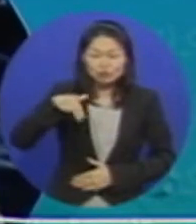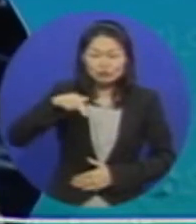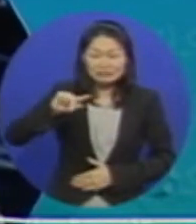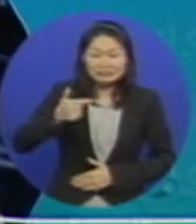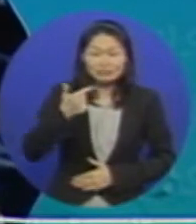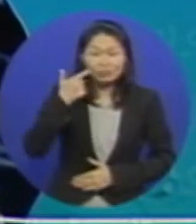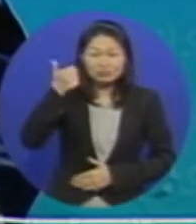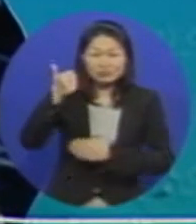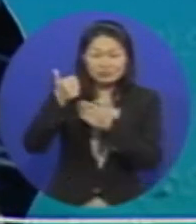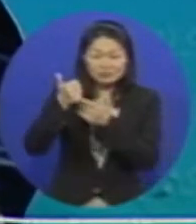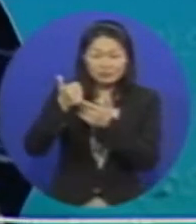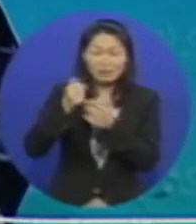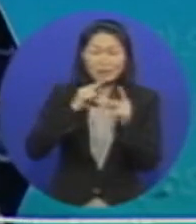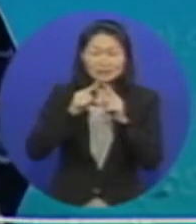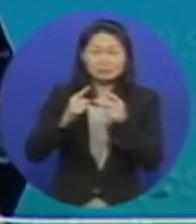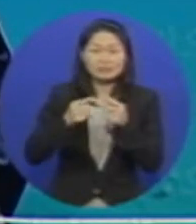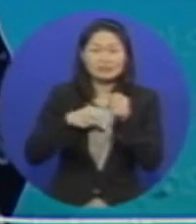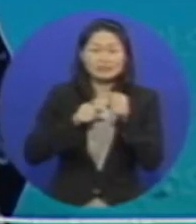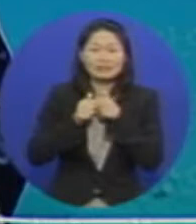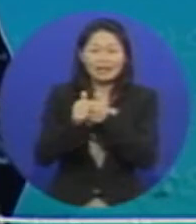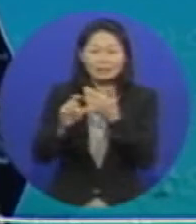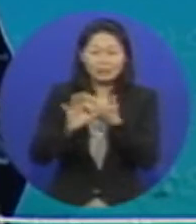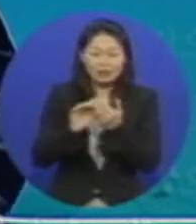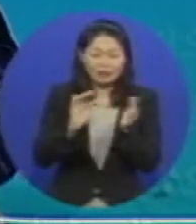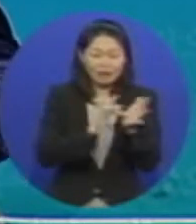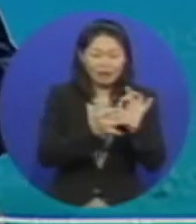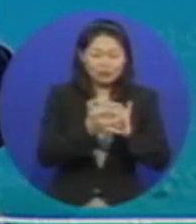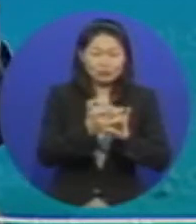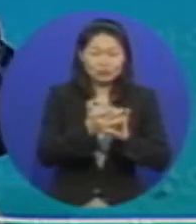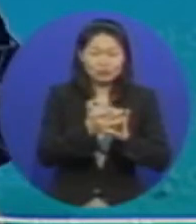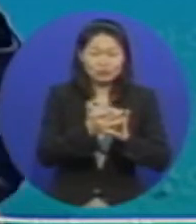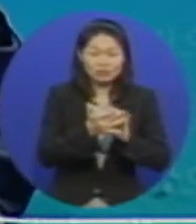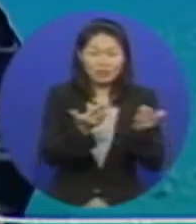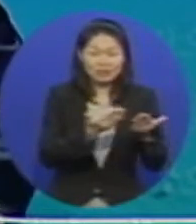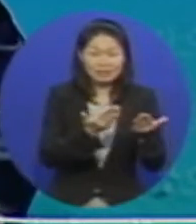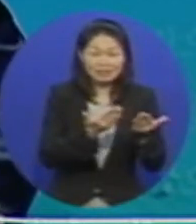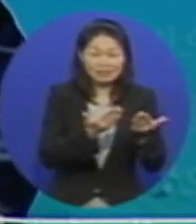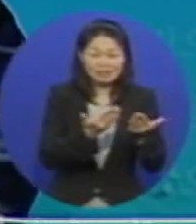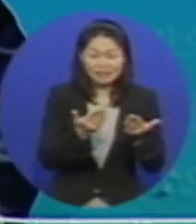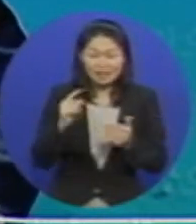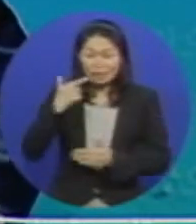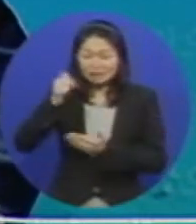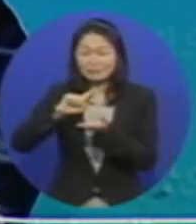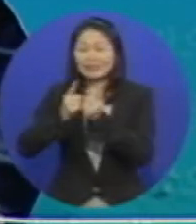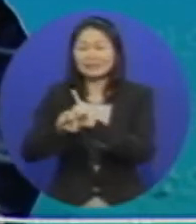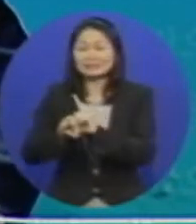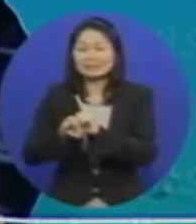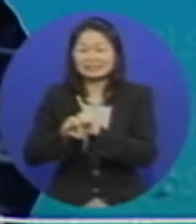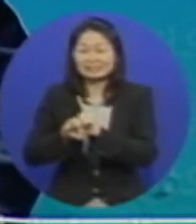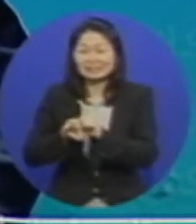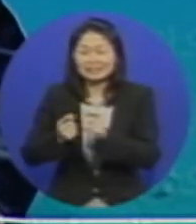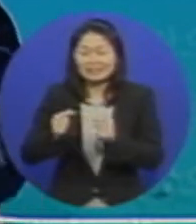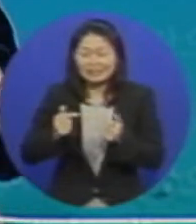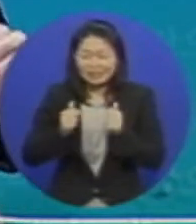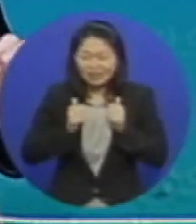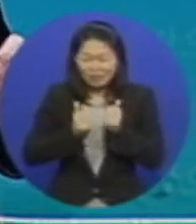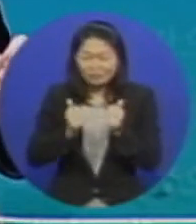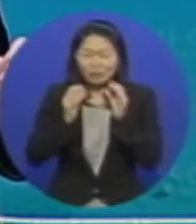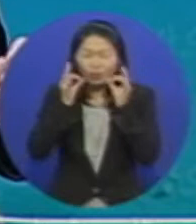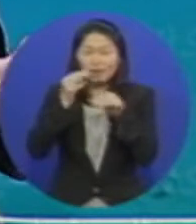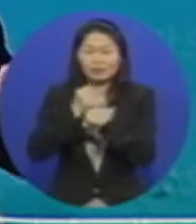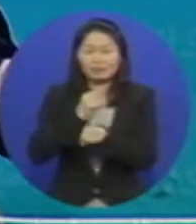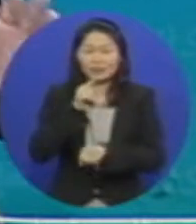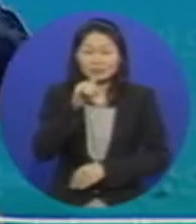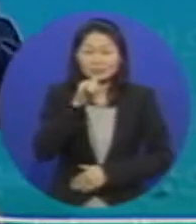의하면 예수님이 하시는 일을 목사님이 대신 하려고 하신 다는 거예요 교인들을